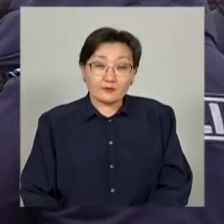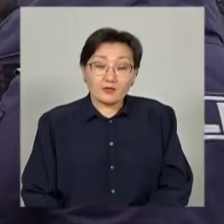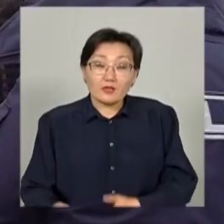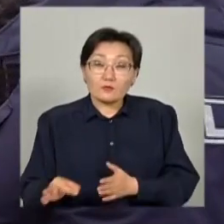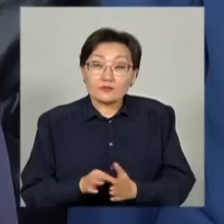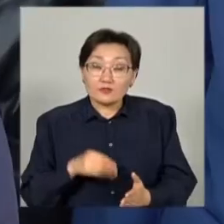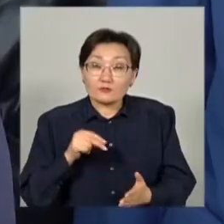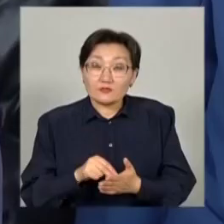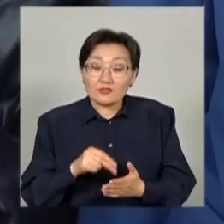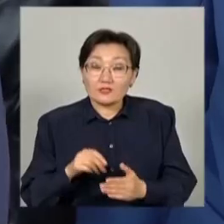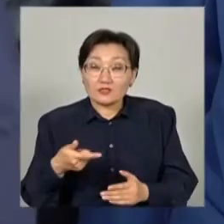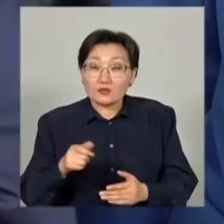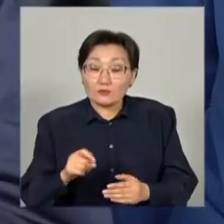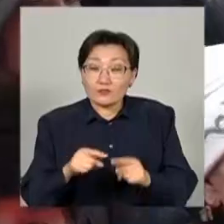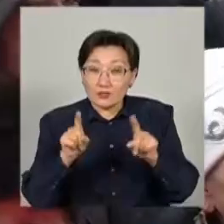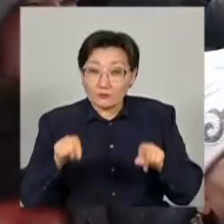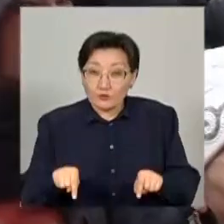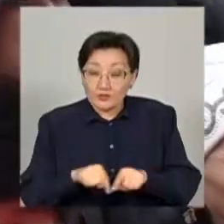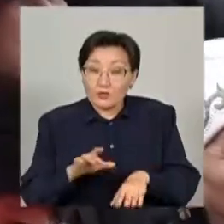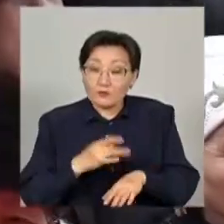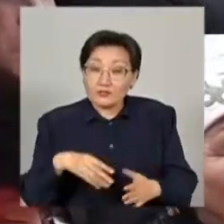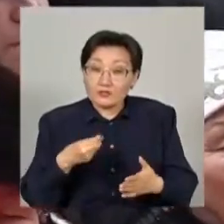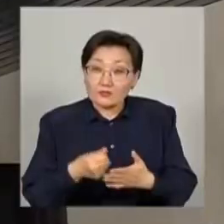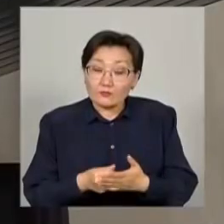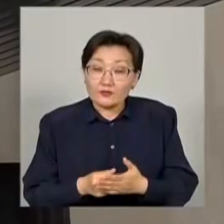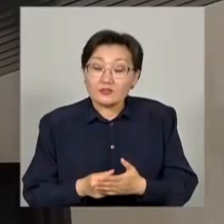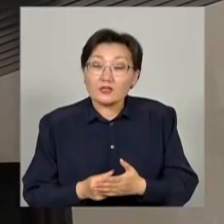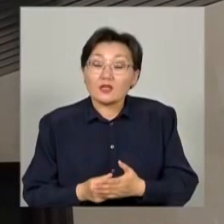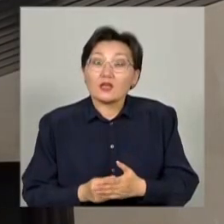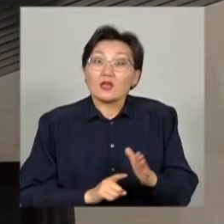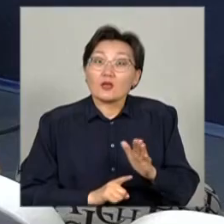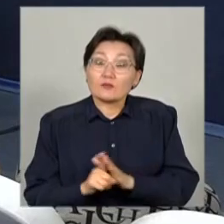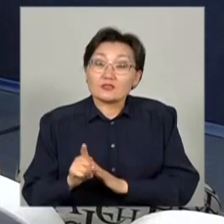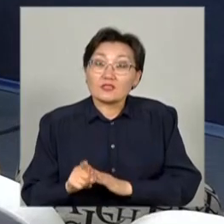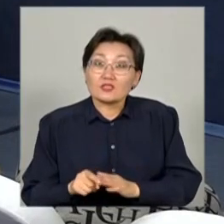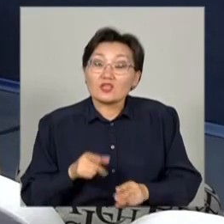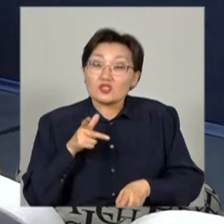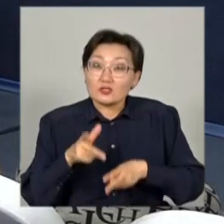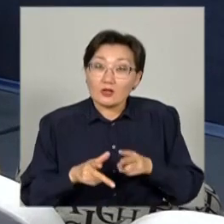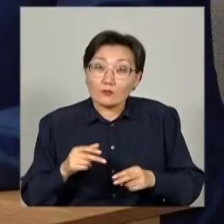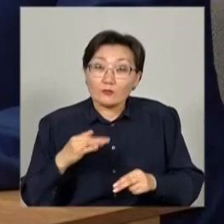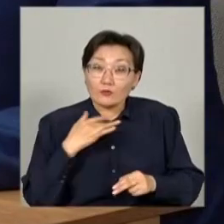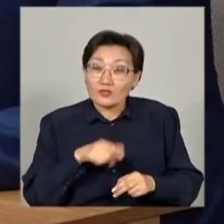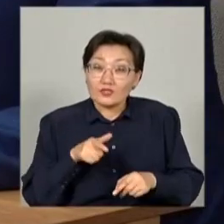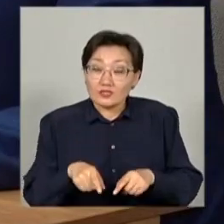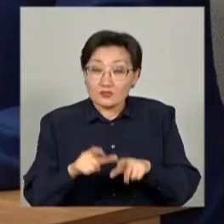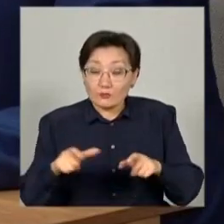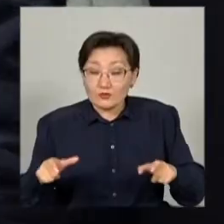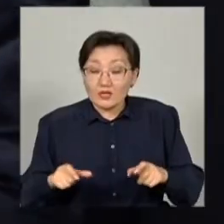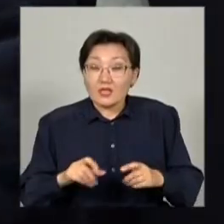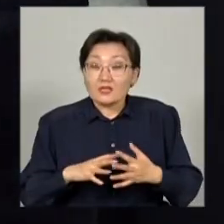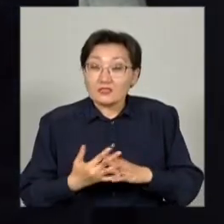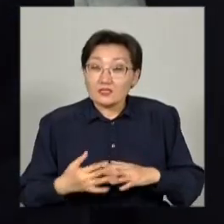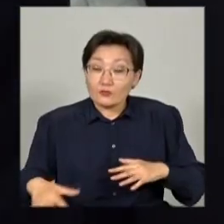Резкий рост цены за газ в квитанциях коммунальных платежей спровоцировал недовольство нескольких тысяч человек. О том, как жители нескольких